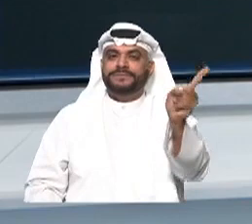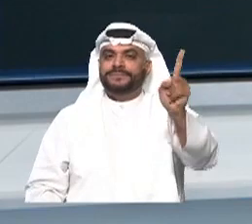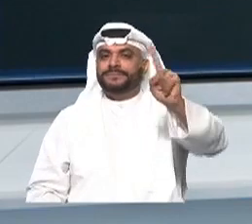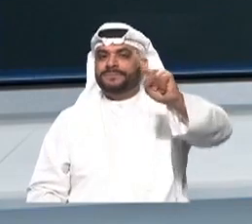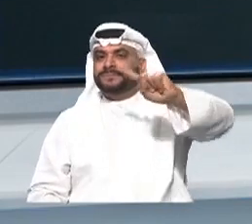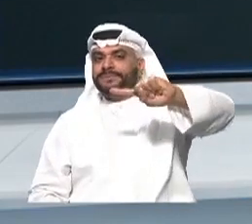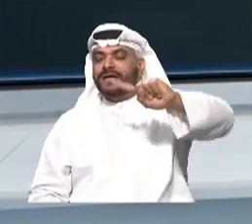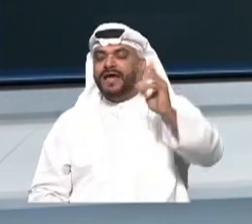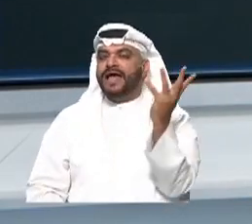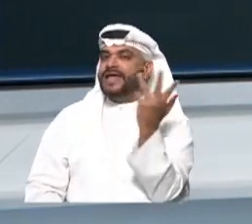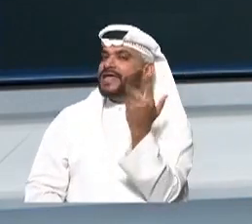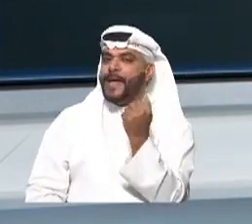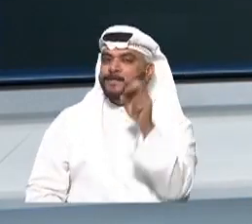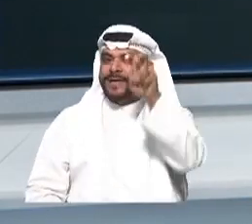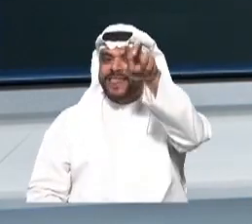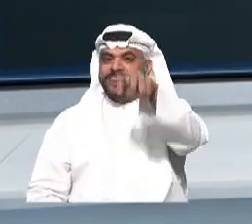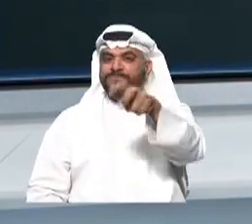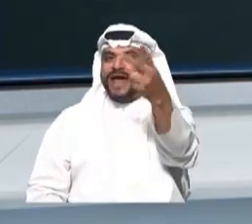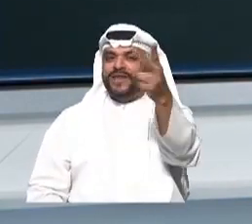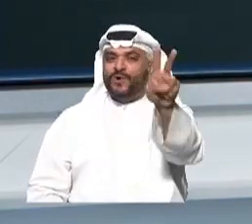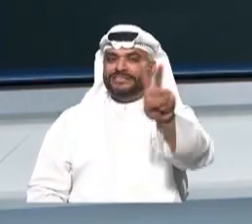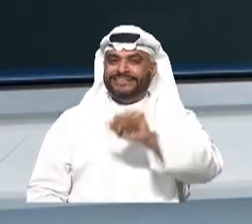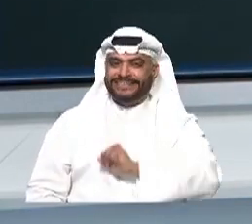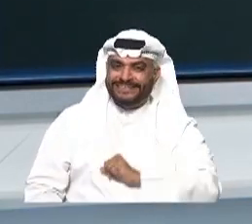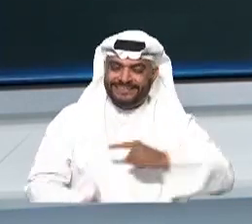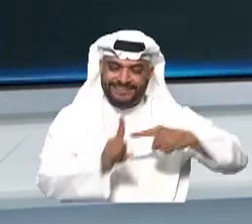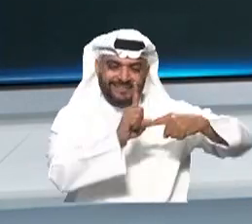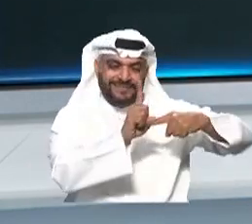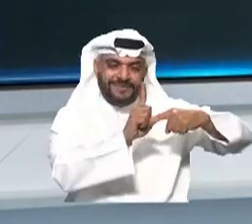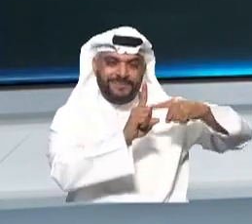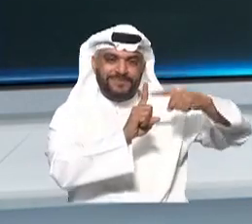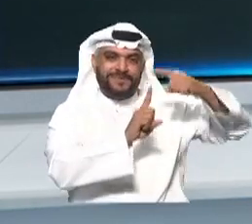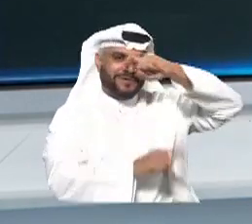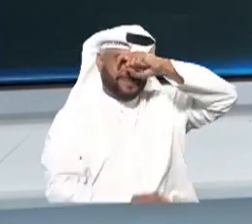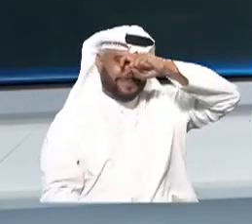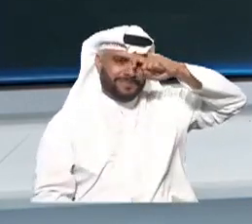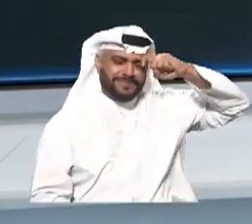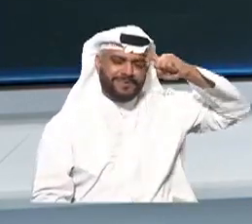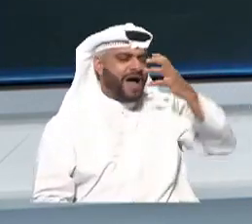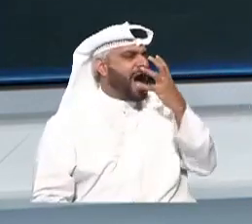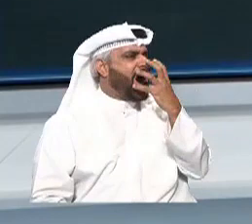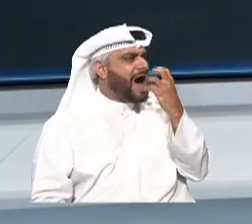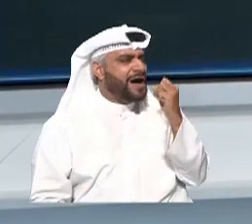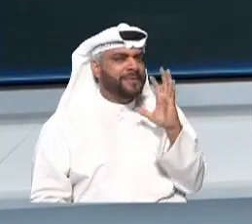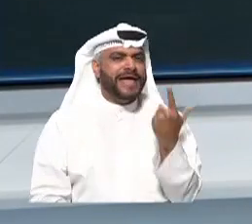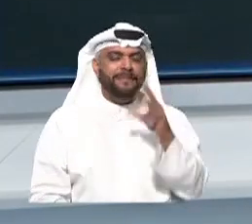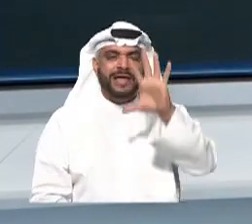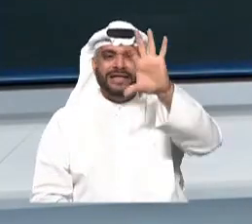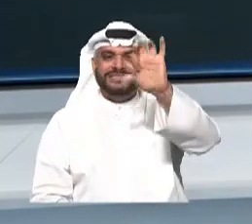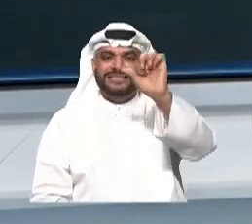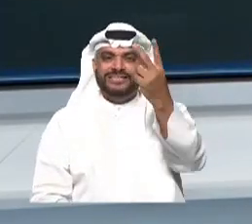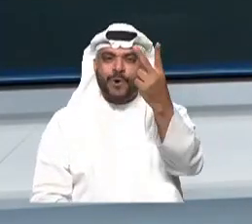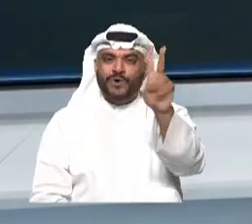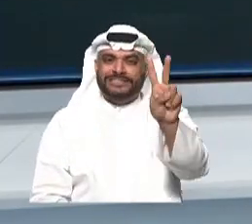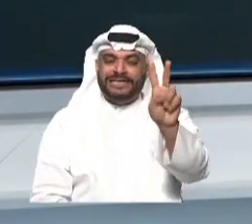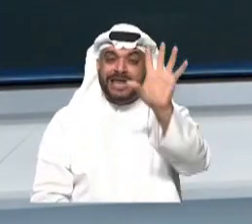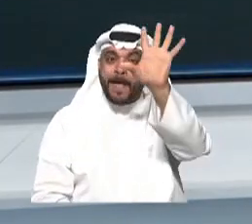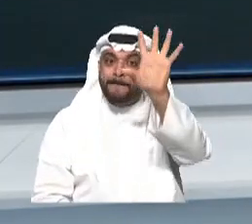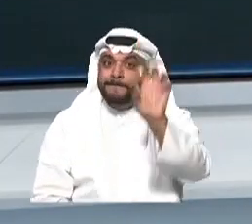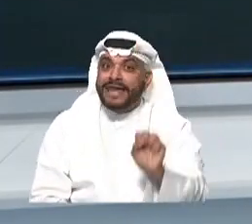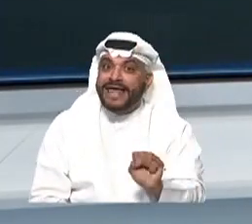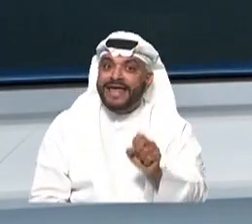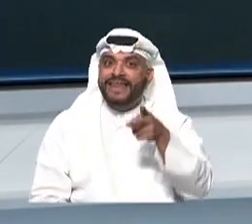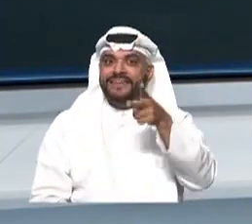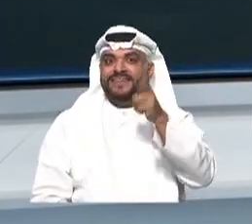الحرارة العظمى المسجلة اليوم 29 درجة مئوية، والصغرى المتوقعة 12 درجة